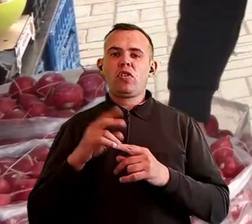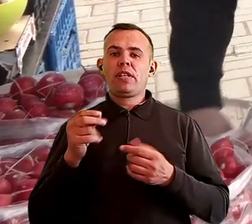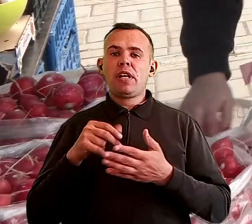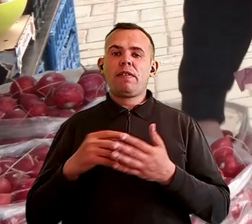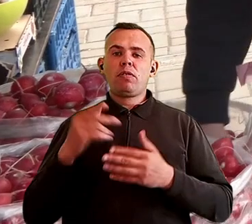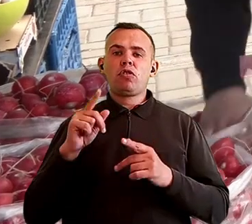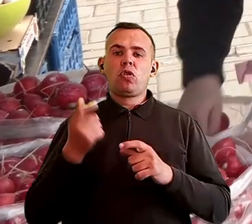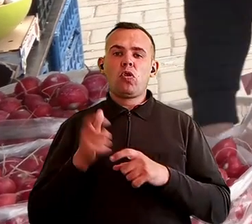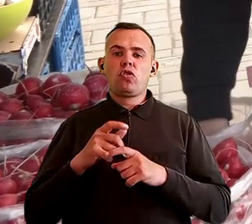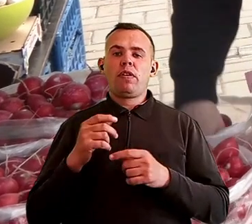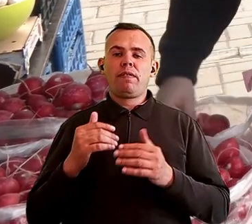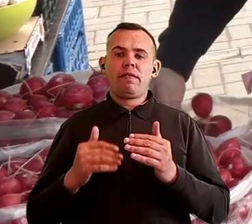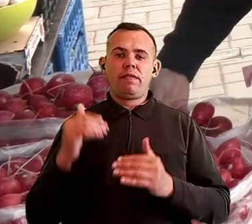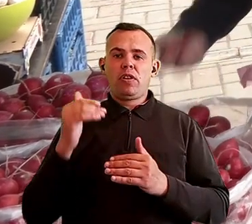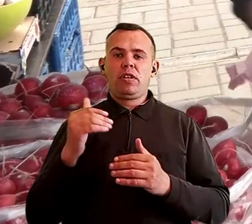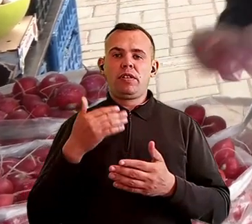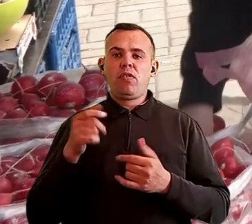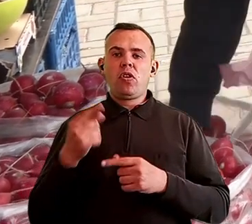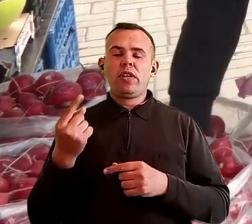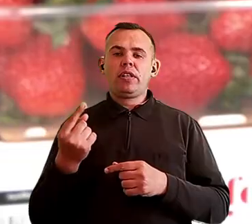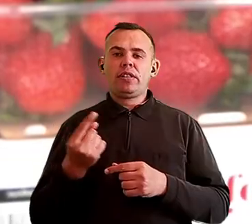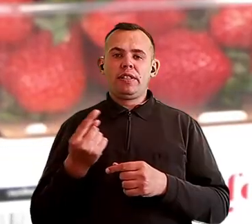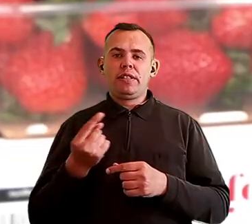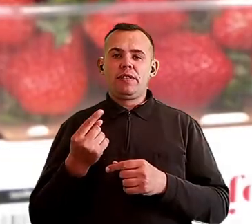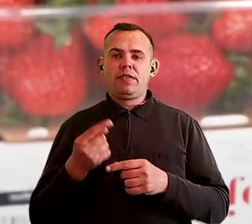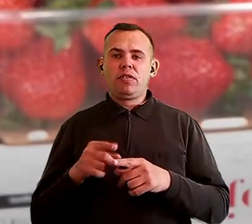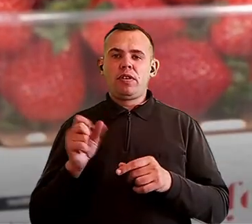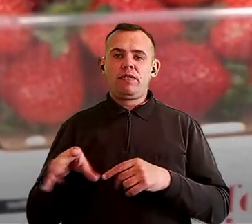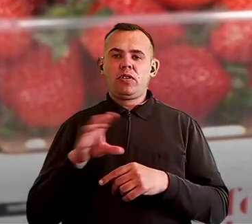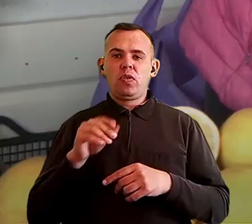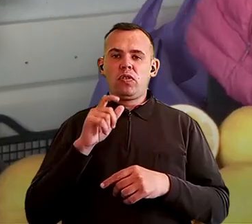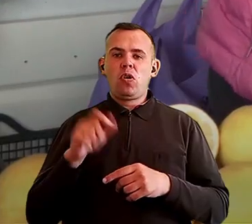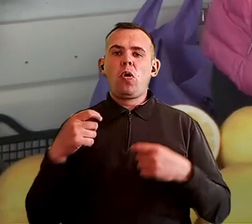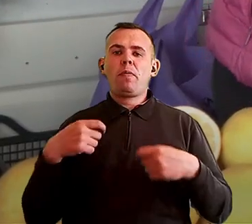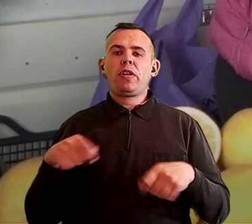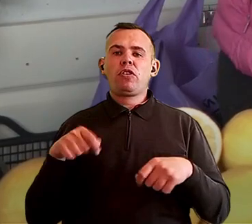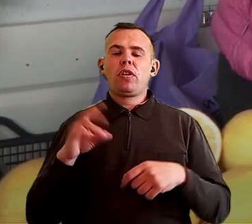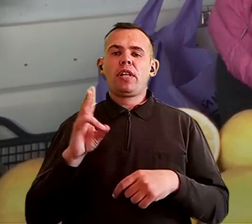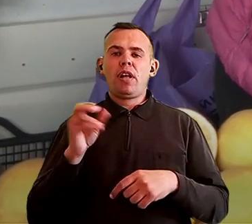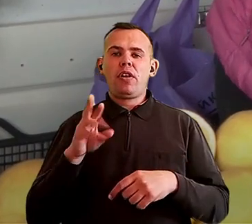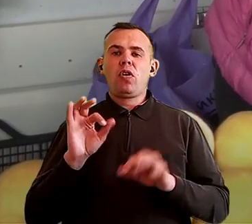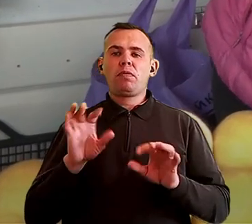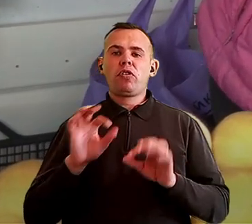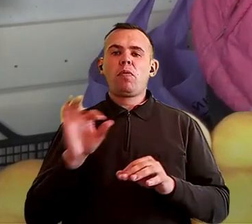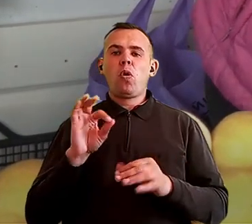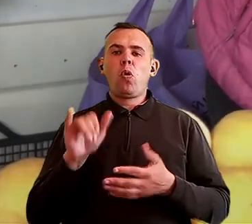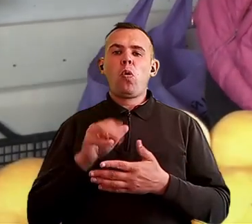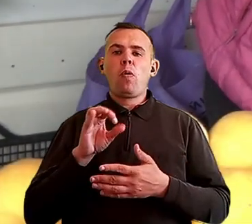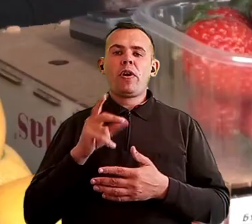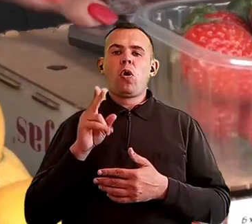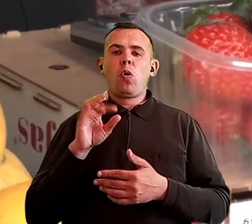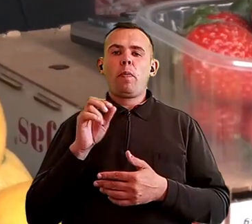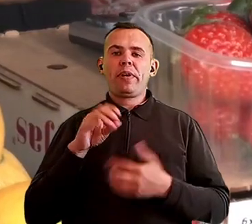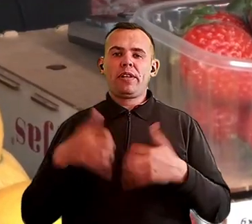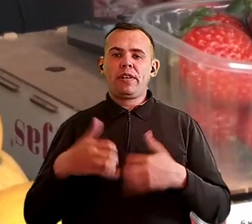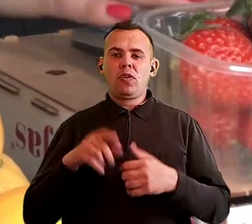спрос. Вони одні єдинственні функціклірують на всю Україну. Продавчиня Наталія розповідає про уманський комбінат. Саме він, за її